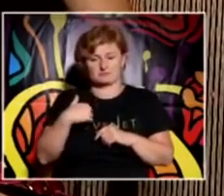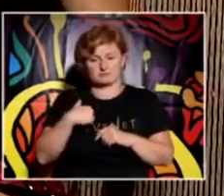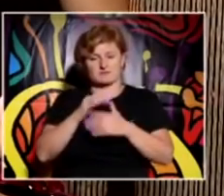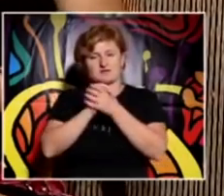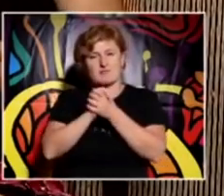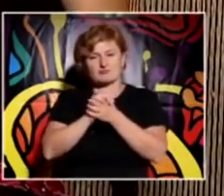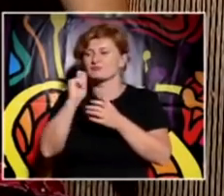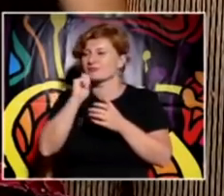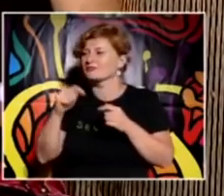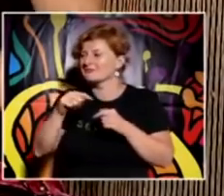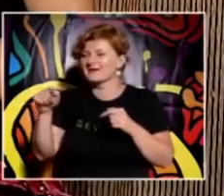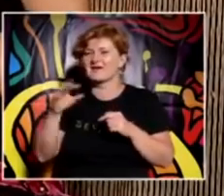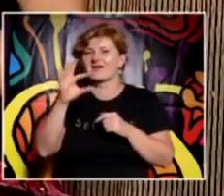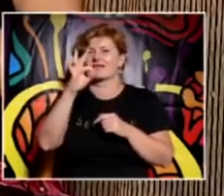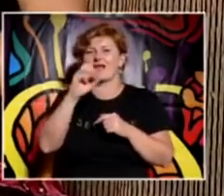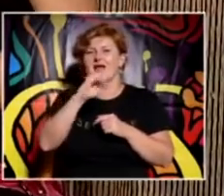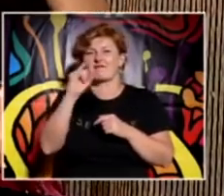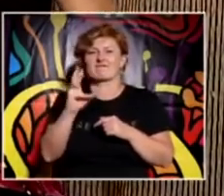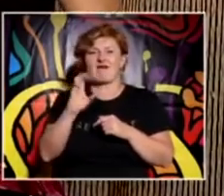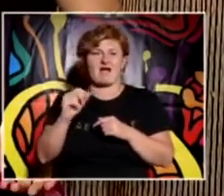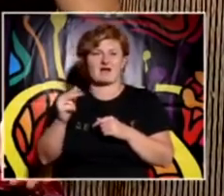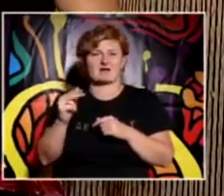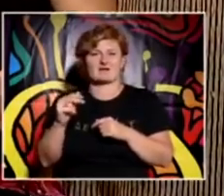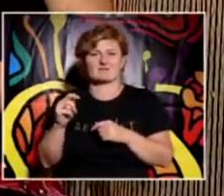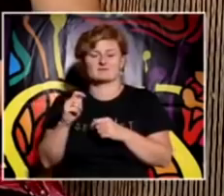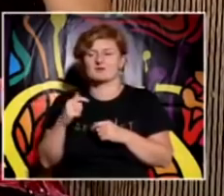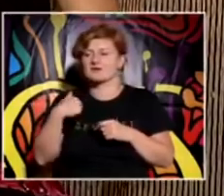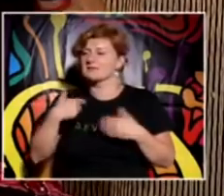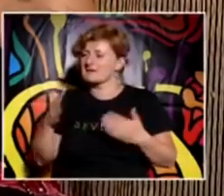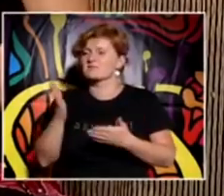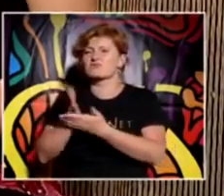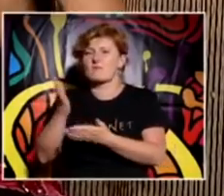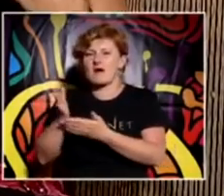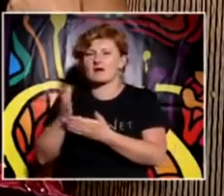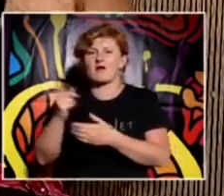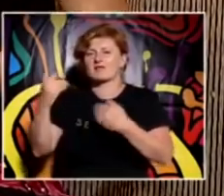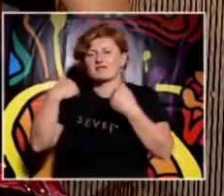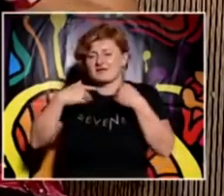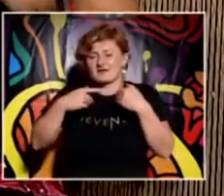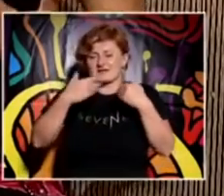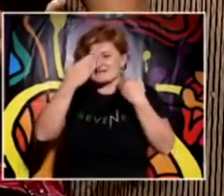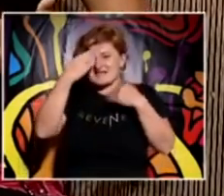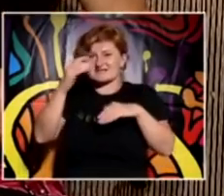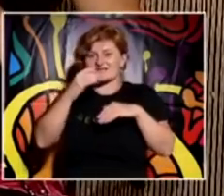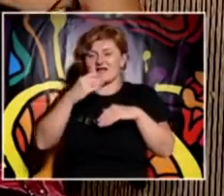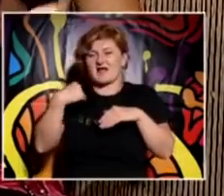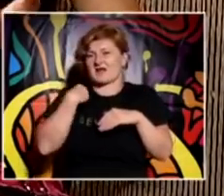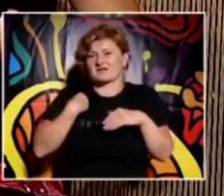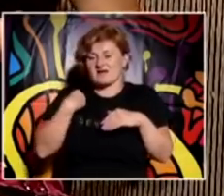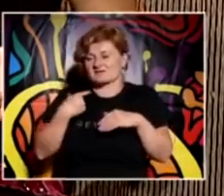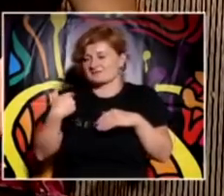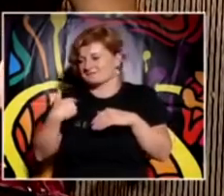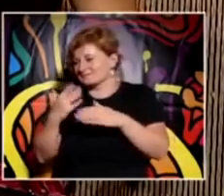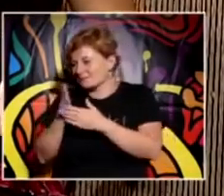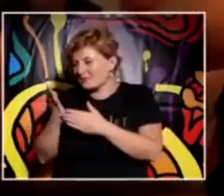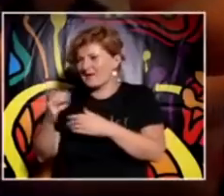swoimi podróżnikami z Tajwanu, że stwierdził, że będzie im pomagać, mimo że oni nie znają angielskiego, on rosyjskiego, więc ja byłam tłumaczem, więc